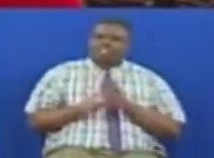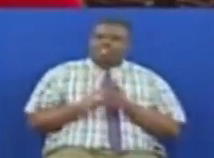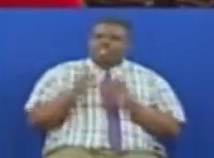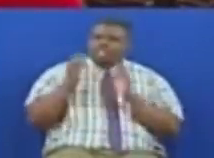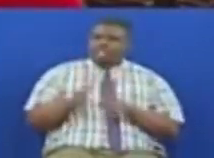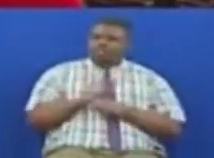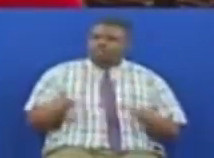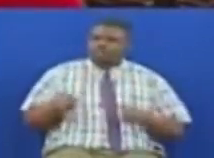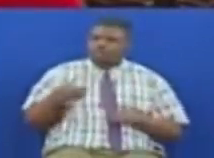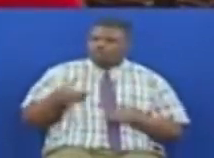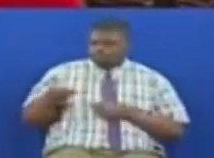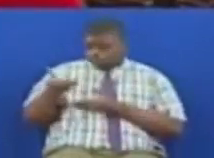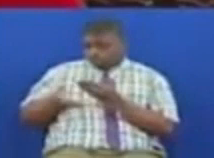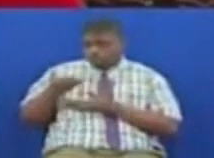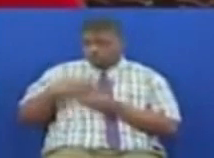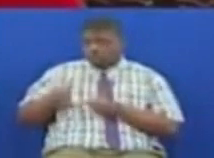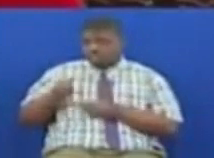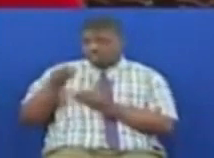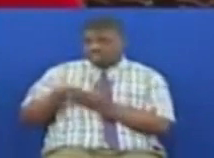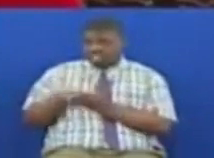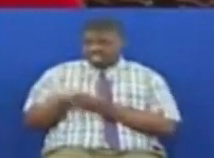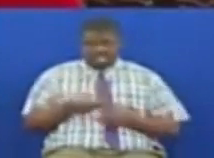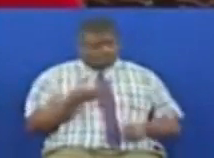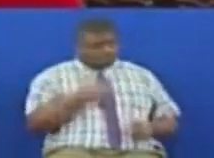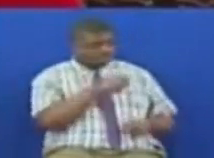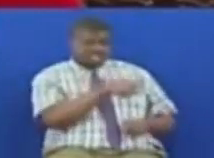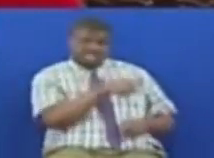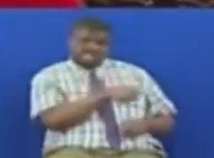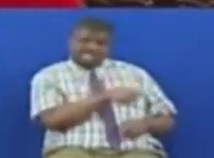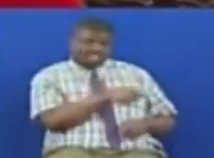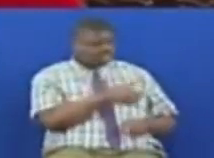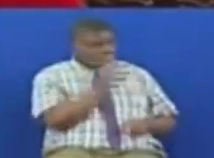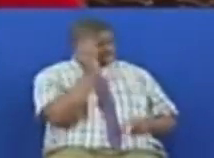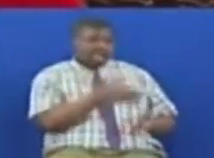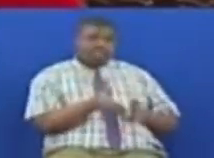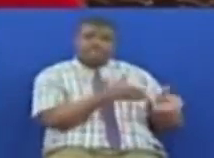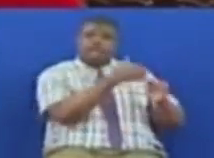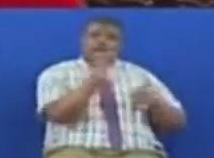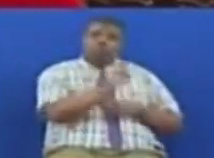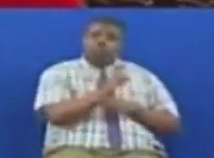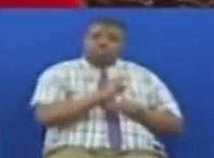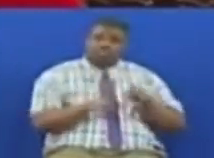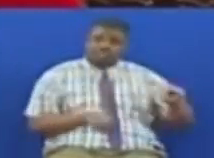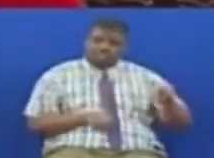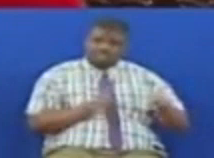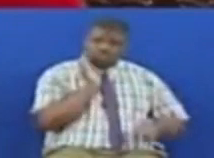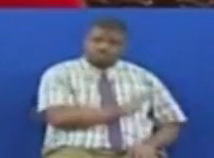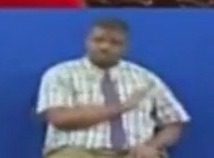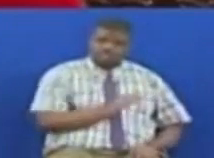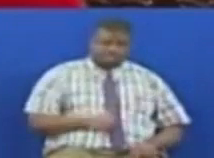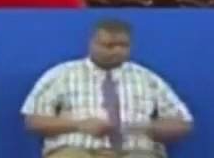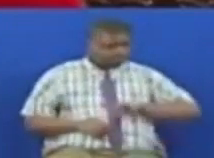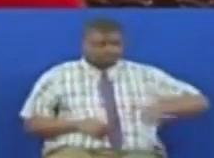kati ya waziri wa fedha na waziri mwenye dhamana na mamlaka ya serikali za mitaa kusimamisha mamlaka husika